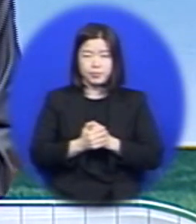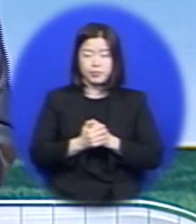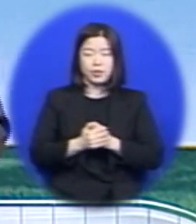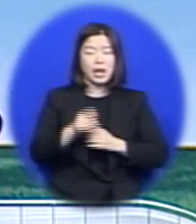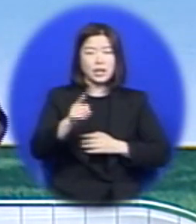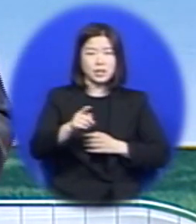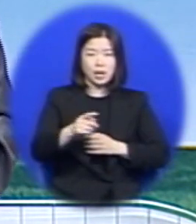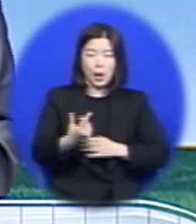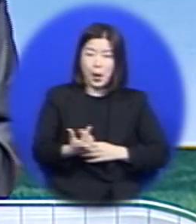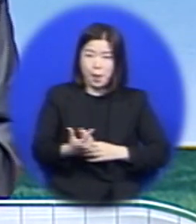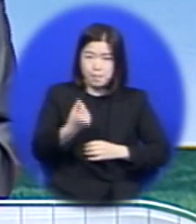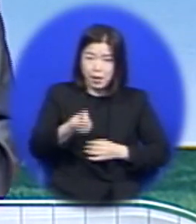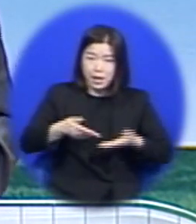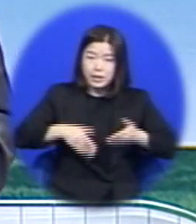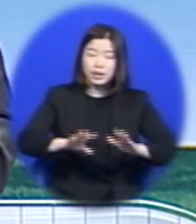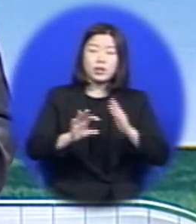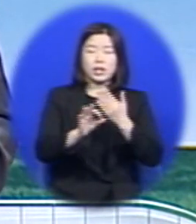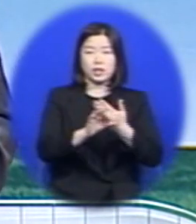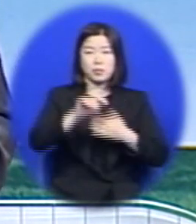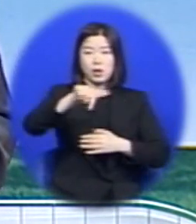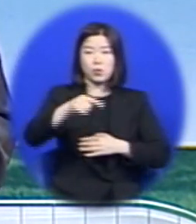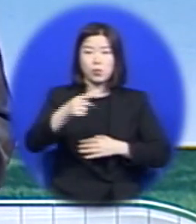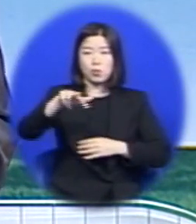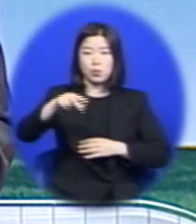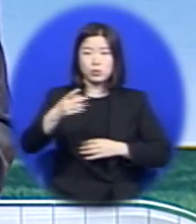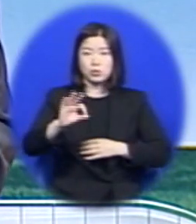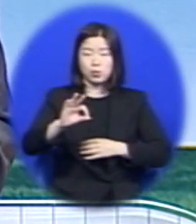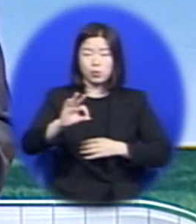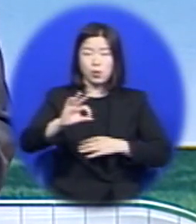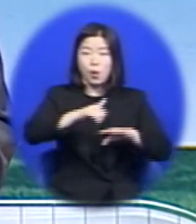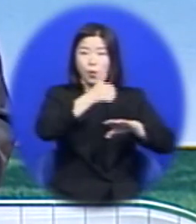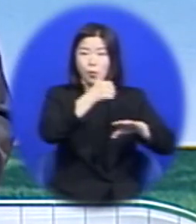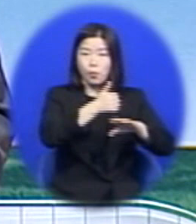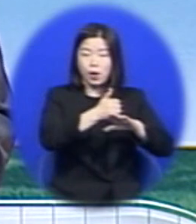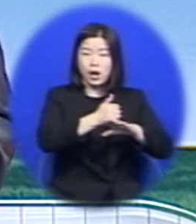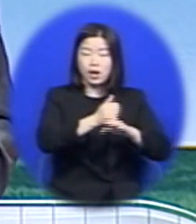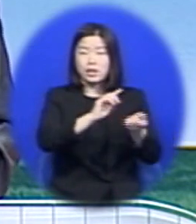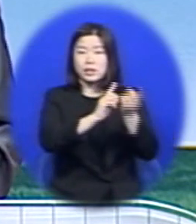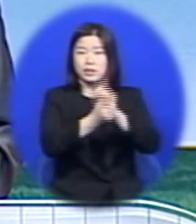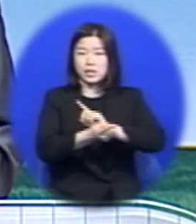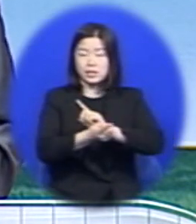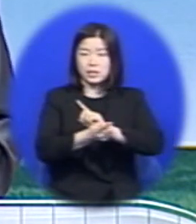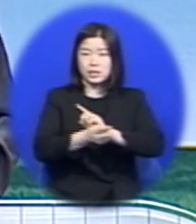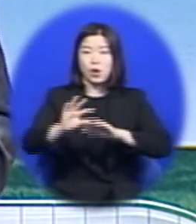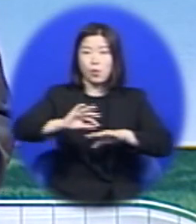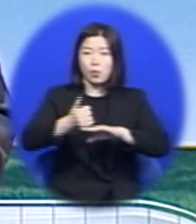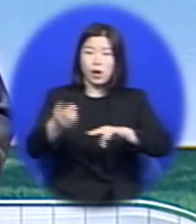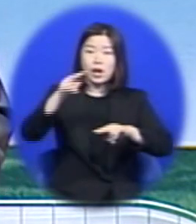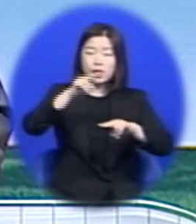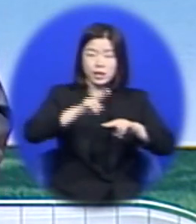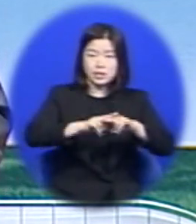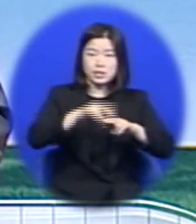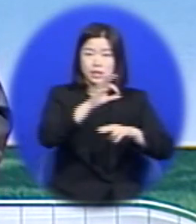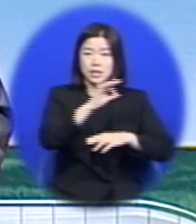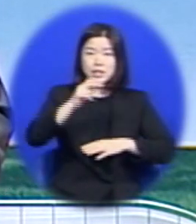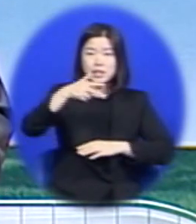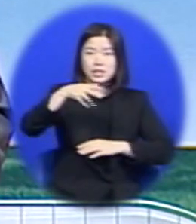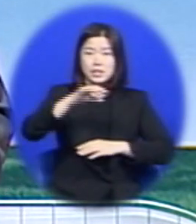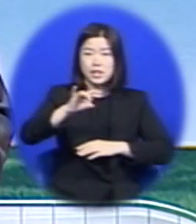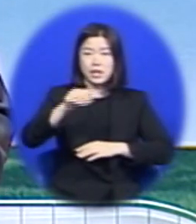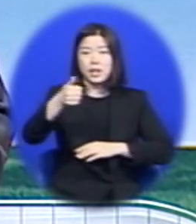그가 일찍 태어났다면 고종 황제 대신에 왕이 되었을 이재영이라고 하는 왕손이